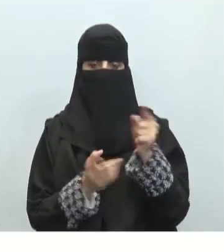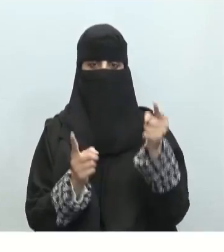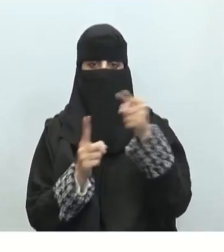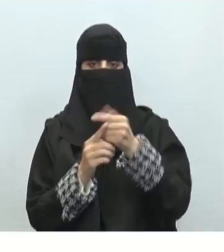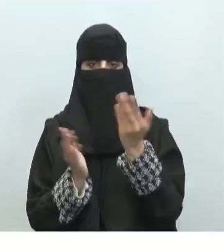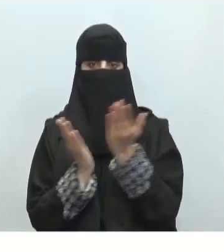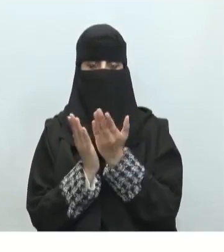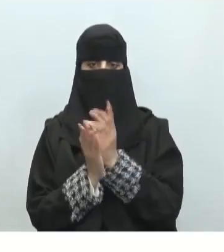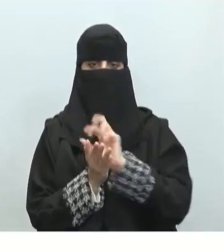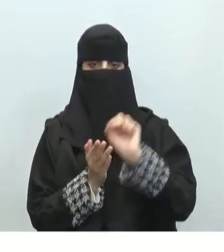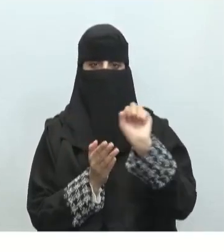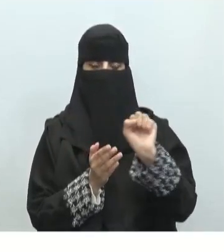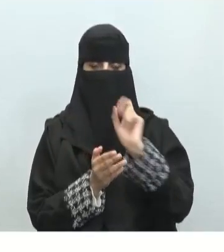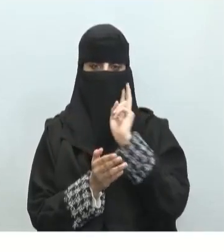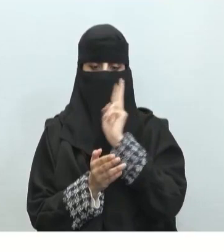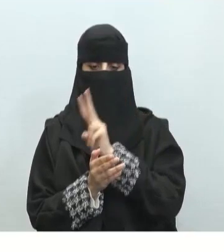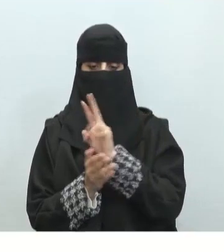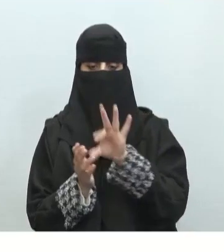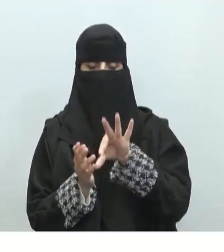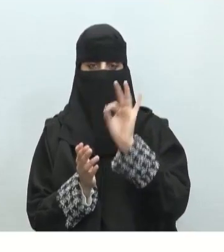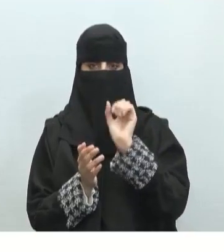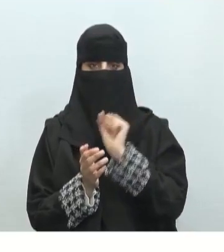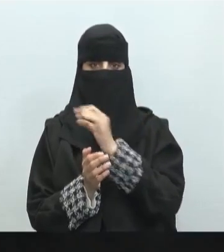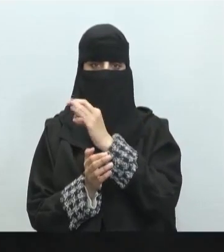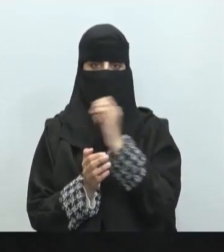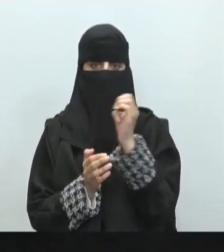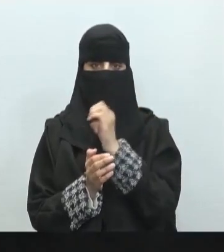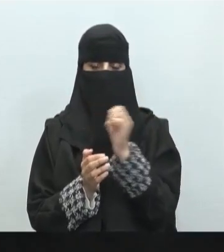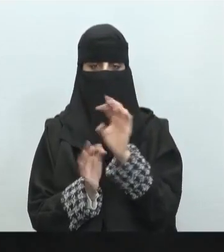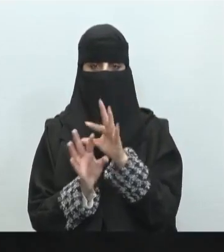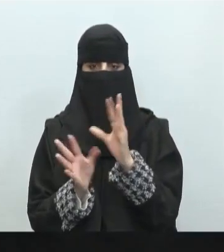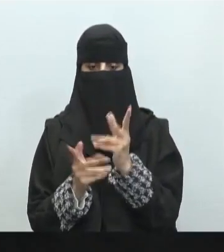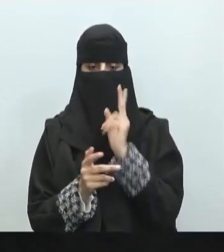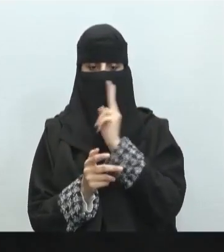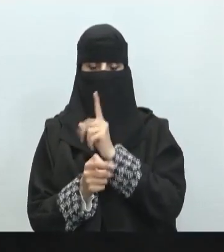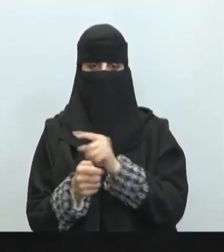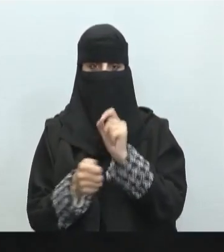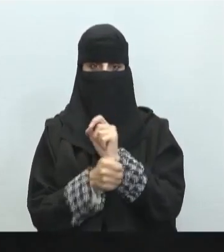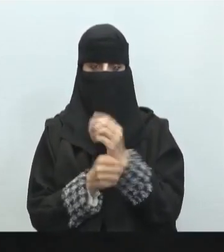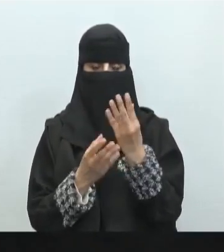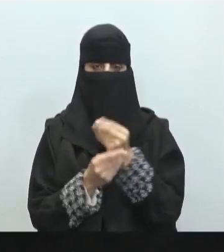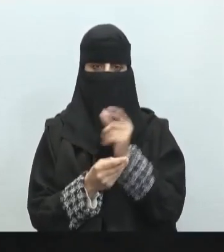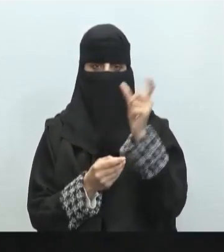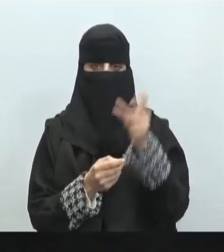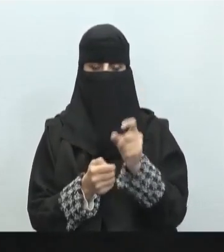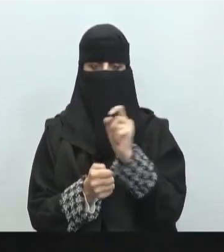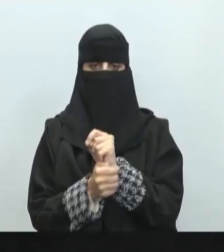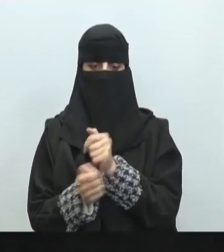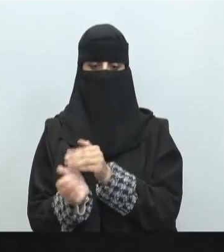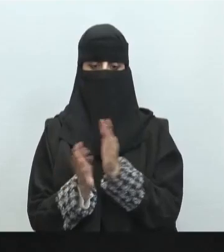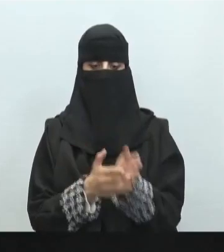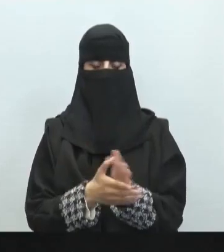مدرسته بارك الله فيكم نستخرج من هذا المثال الفعل والفاعل ذهب